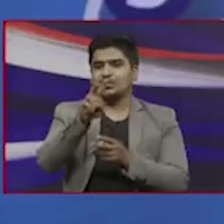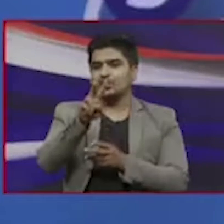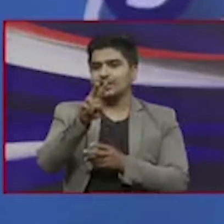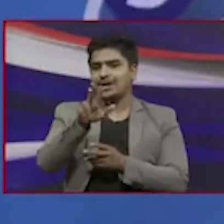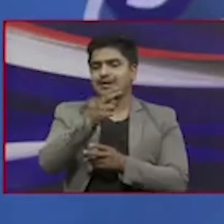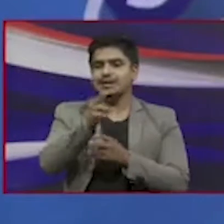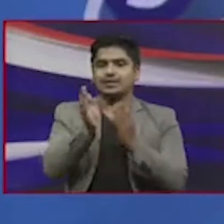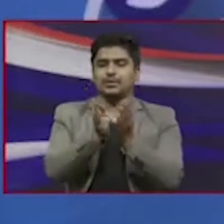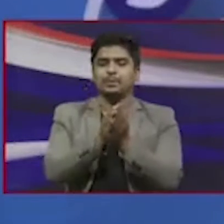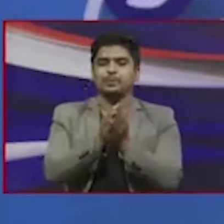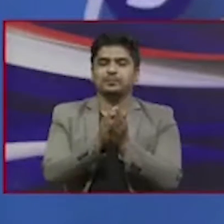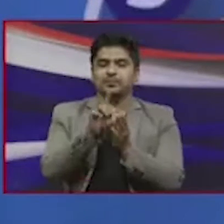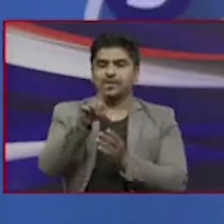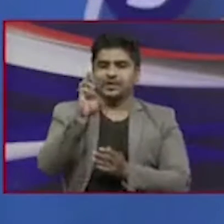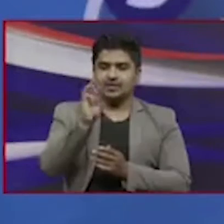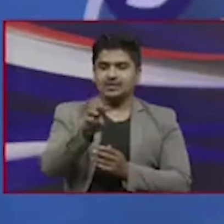गरी कुल